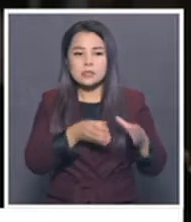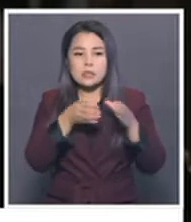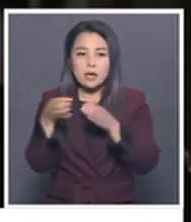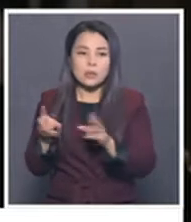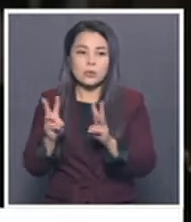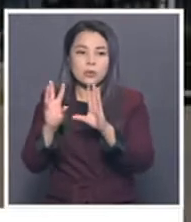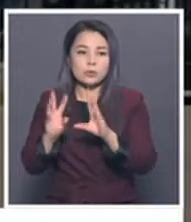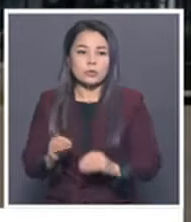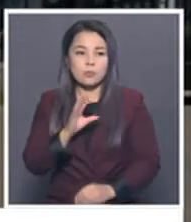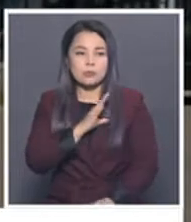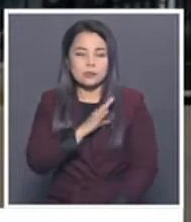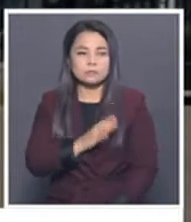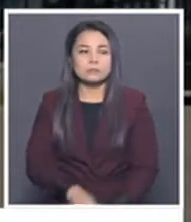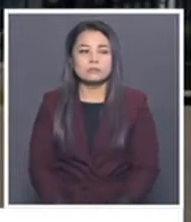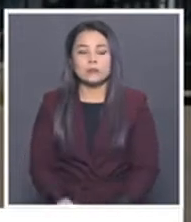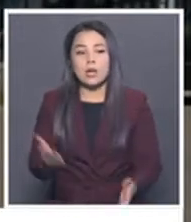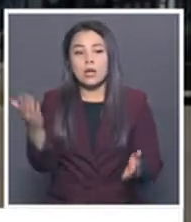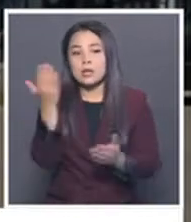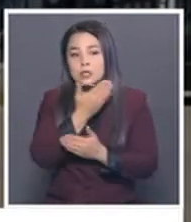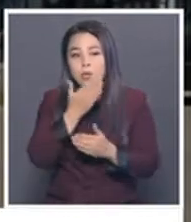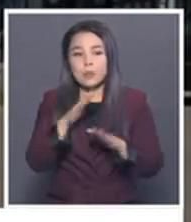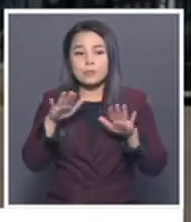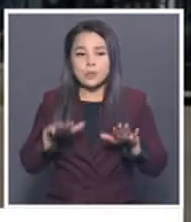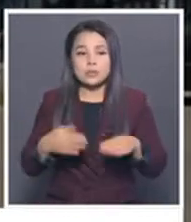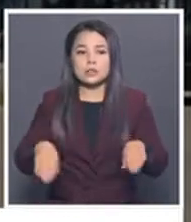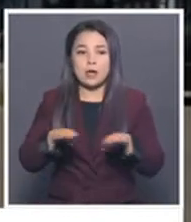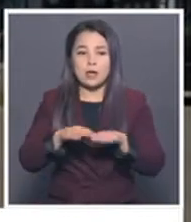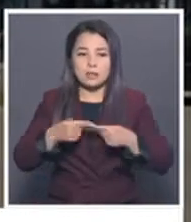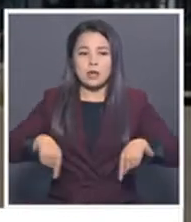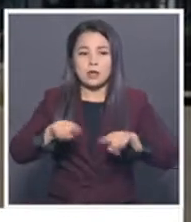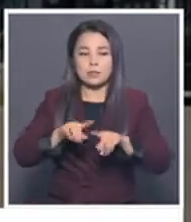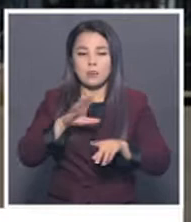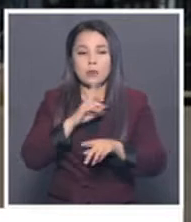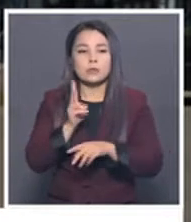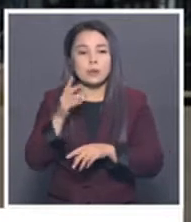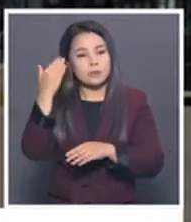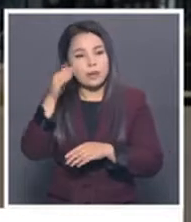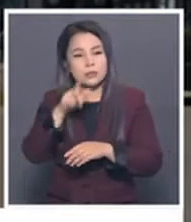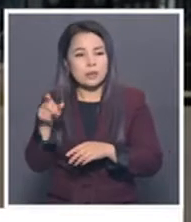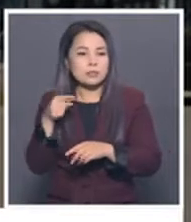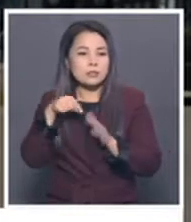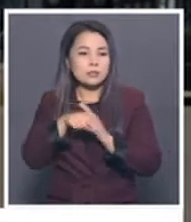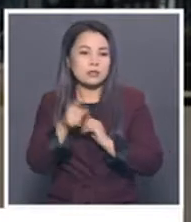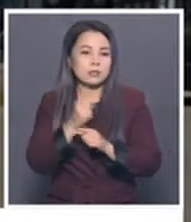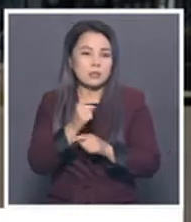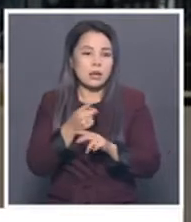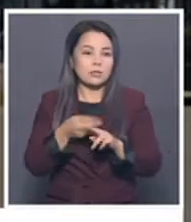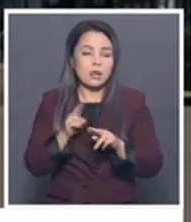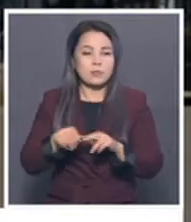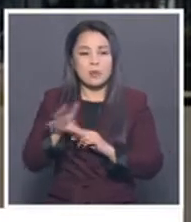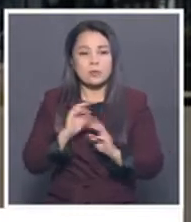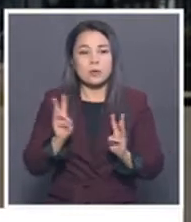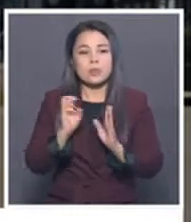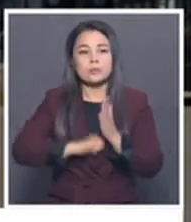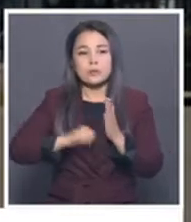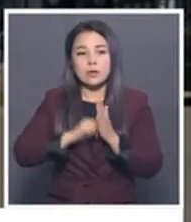кетті. Қазір киностудия аумағы толықтай жабық. Бүгін адамдардың кіруіне рұқсат жоқ. Қызыл жалын неден болғанын анықтау мақсатында тергеу